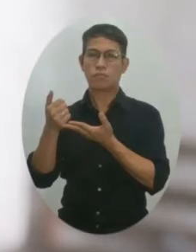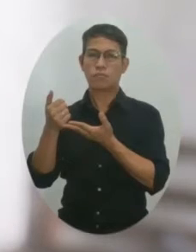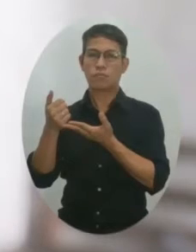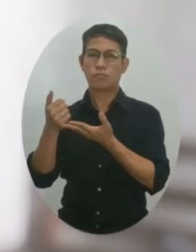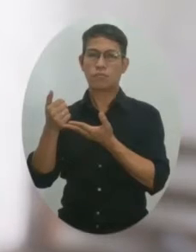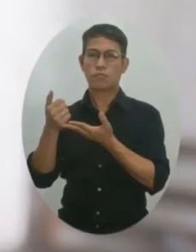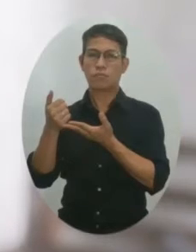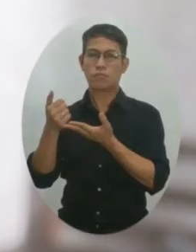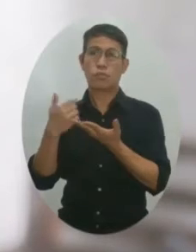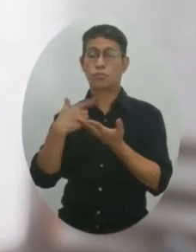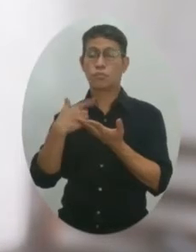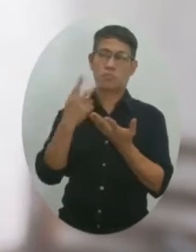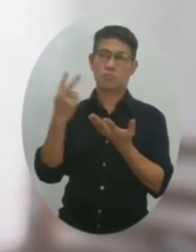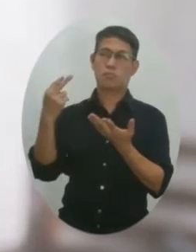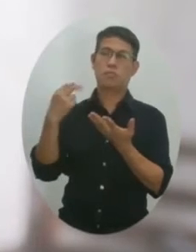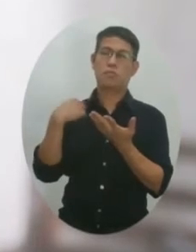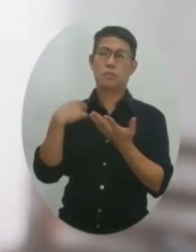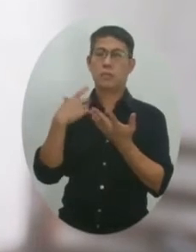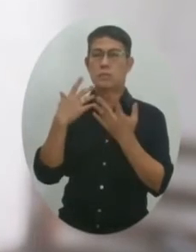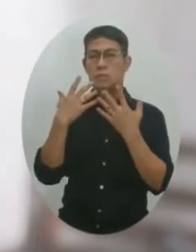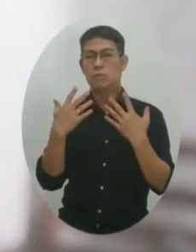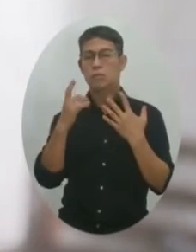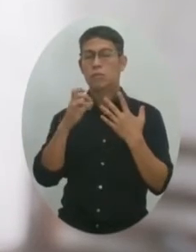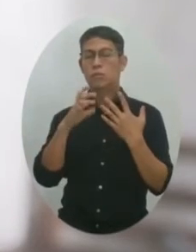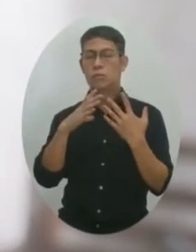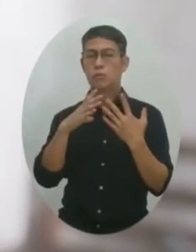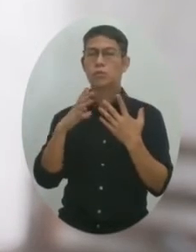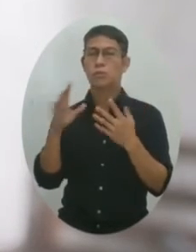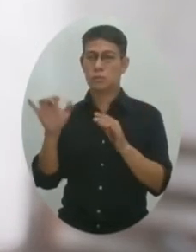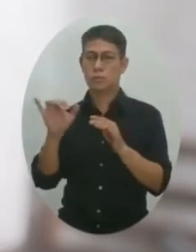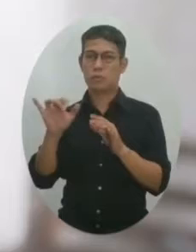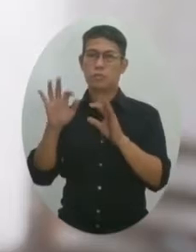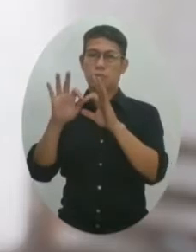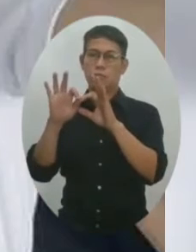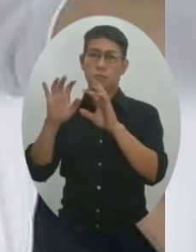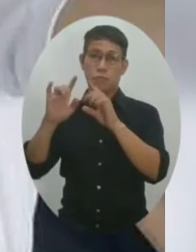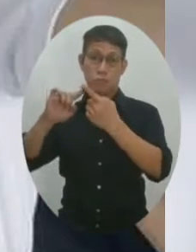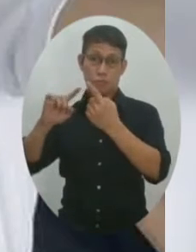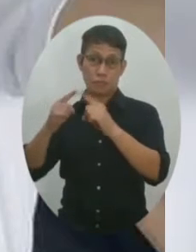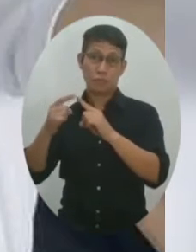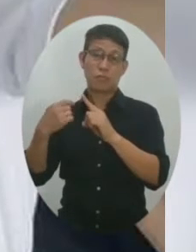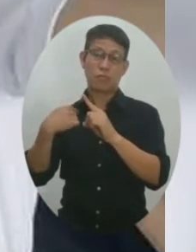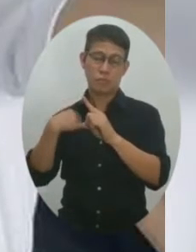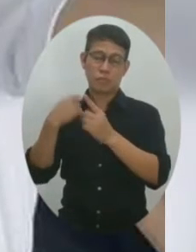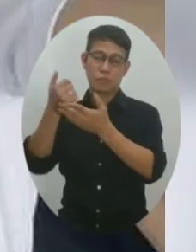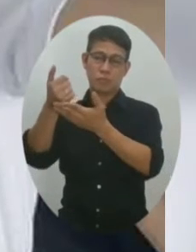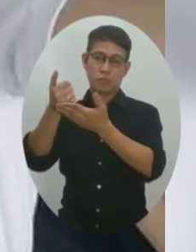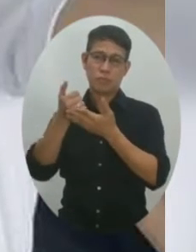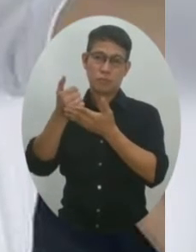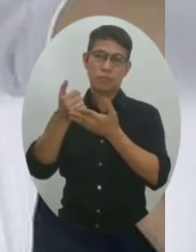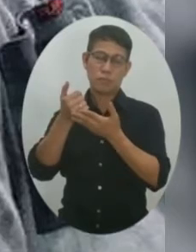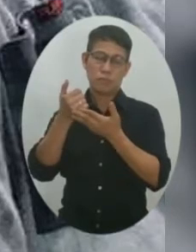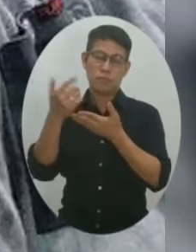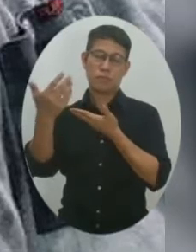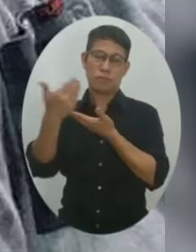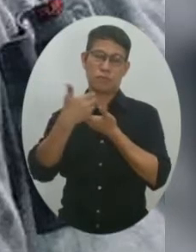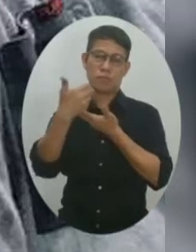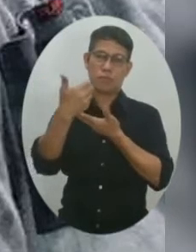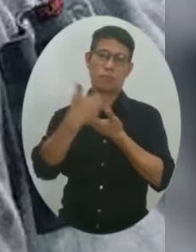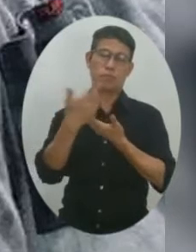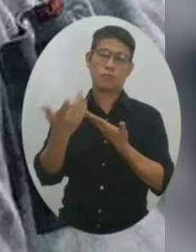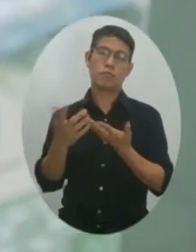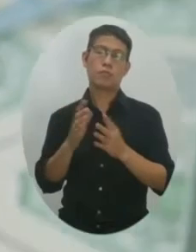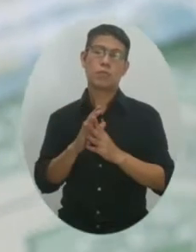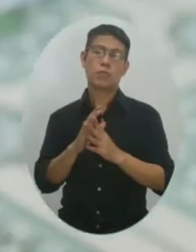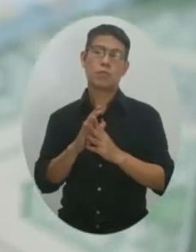ako yung para malungkot. Kaya nandiyan yung family support, tapos yung mga kaibigan ko rin po. Hindi, doon pumupunta-punta